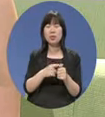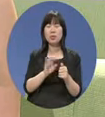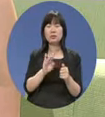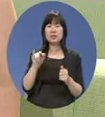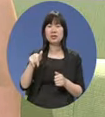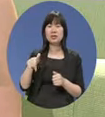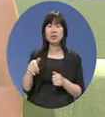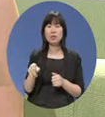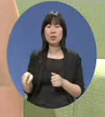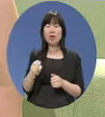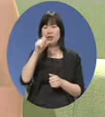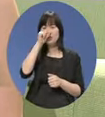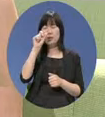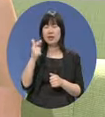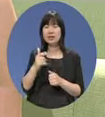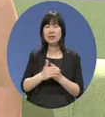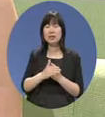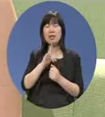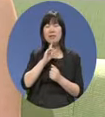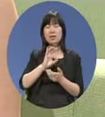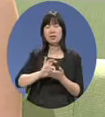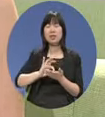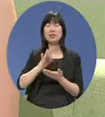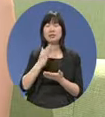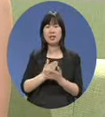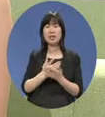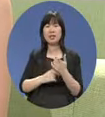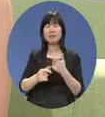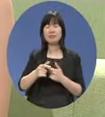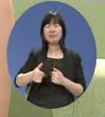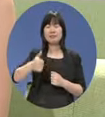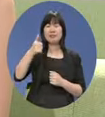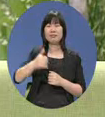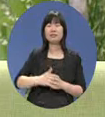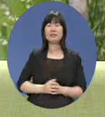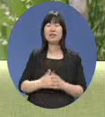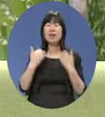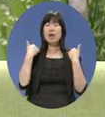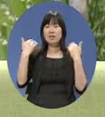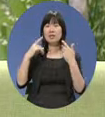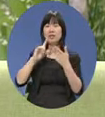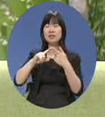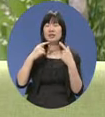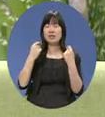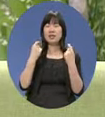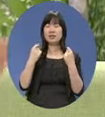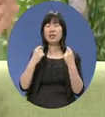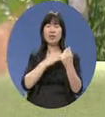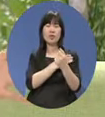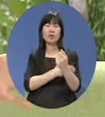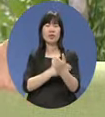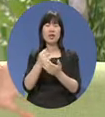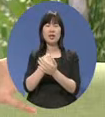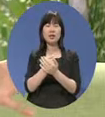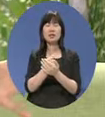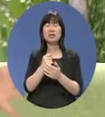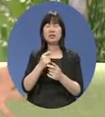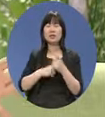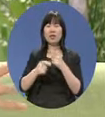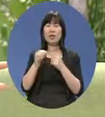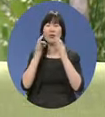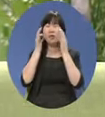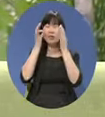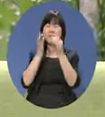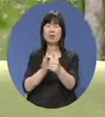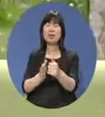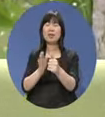아니기 때문에요. 그런 말은 사용 안 하시는 게 더 좋은 대화입니다. 그냥 어른은 그냥 어른답게 권위를 좀 가질 수 있도록 노력하셔야